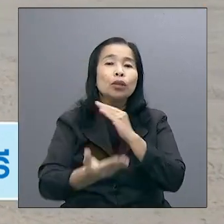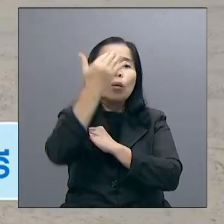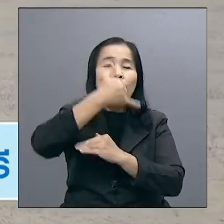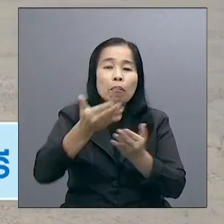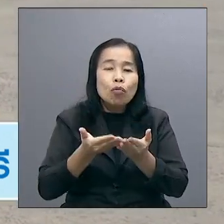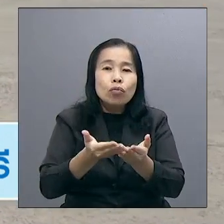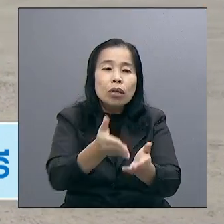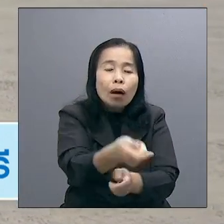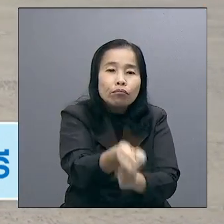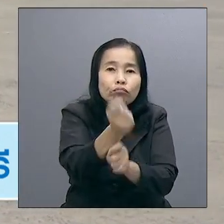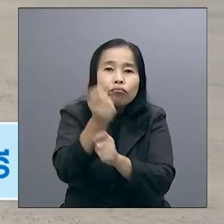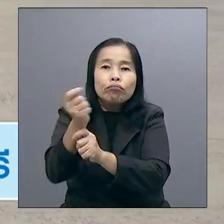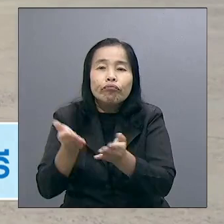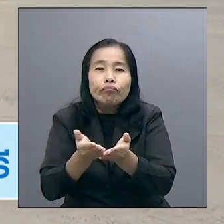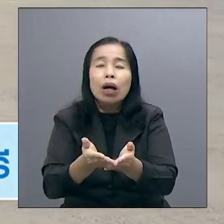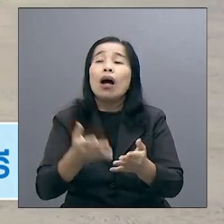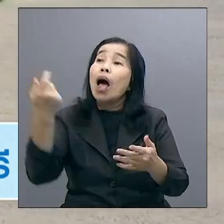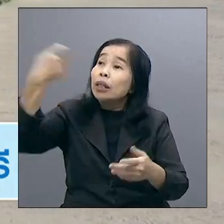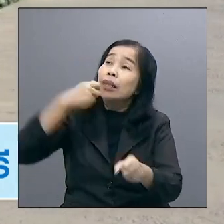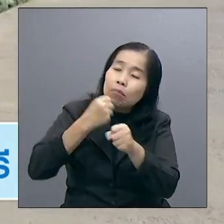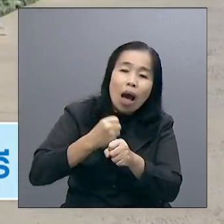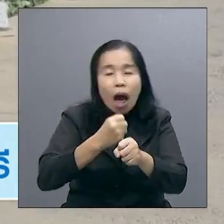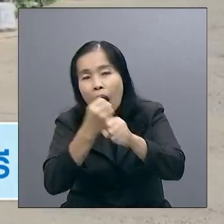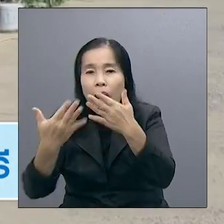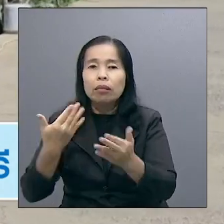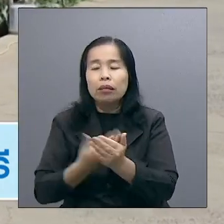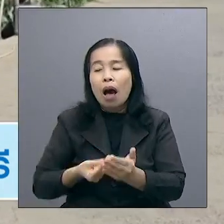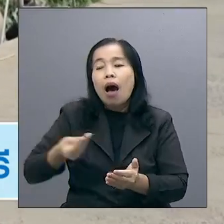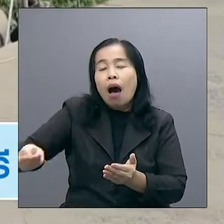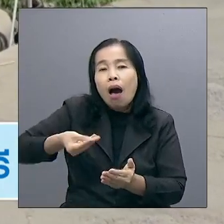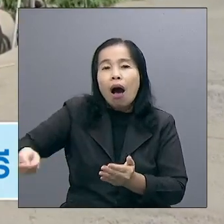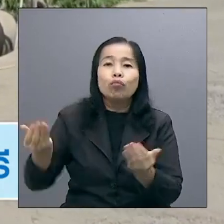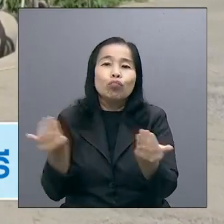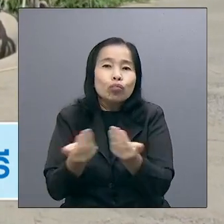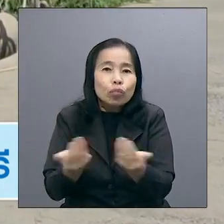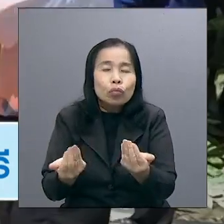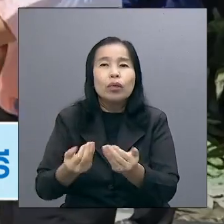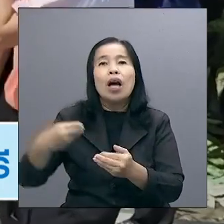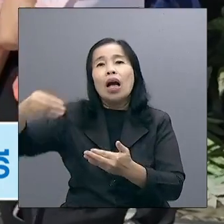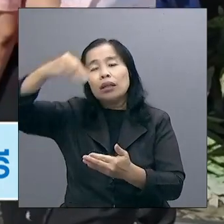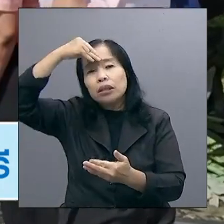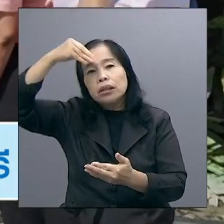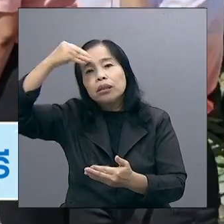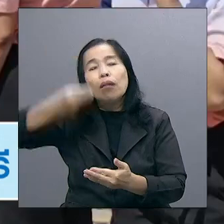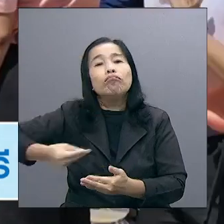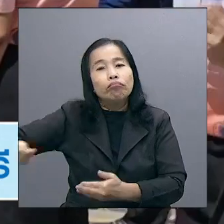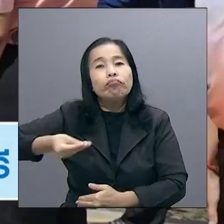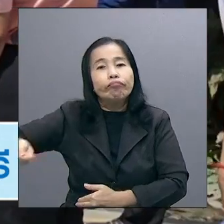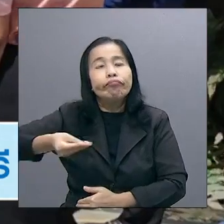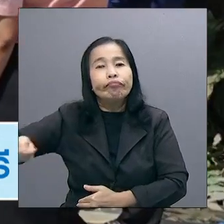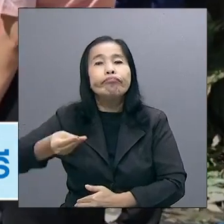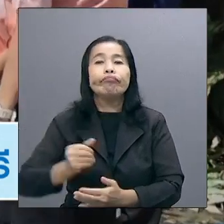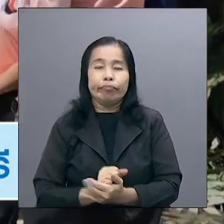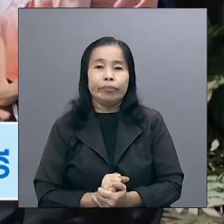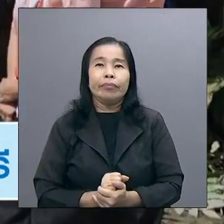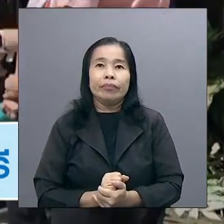ปลาแล้วกรับจางทำงานทุกอย่างเลยเพื่อนำเงินมาใช้จ่ายภายในครอบครัวและกส่งเสียใหเธอและน้สาวได้เรีนหนงสือ